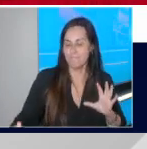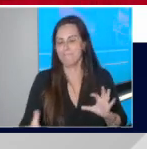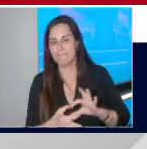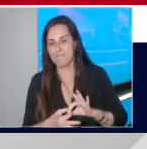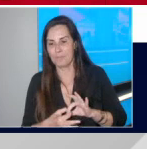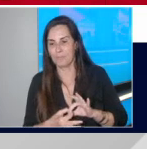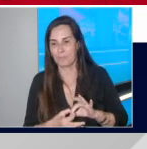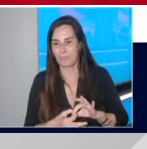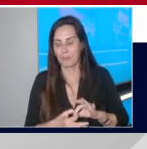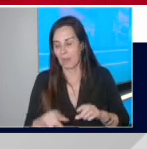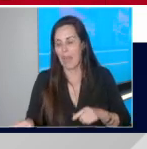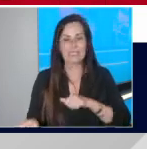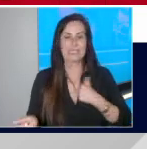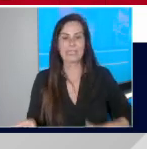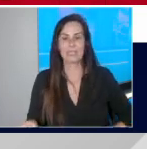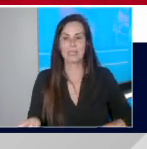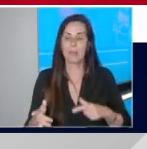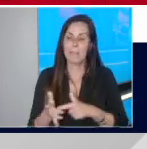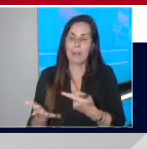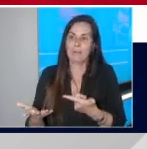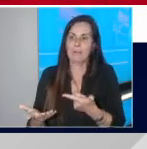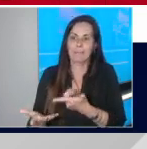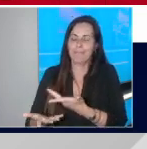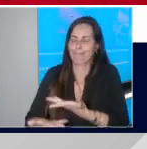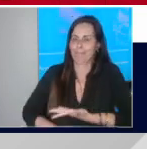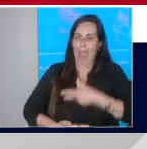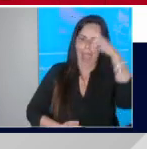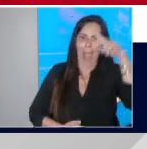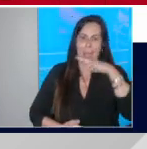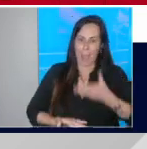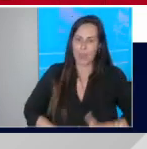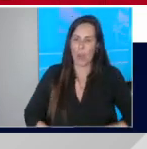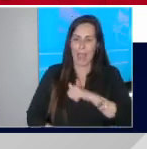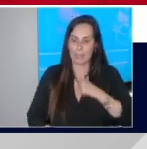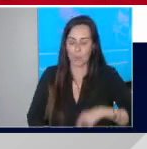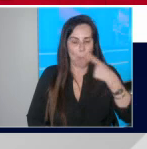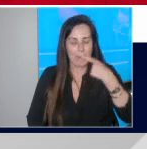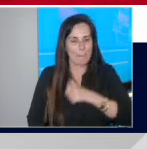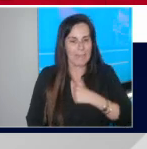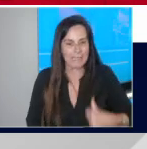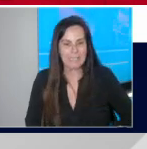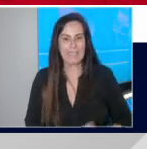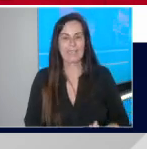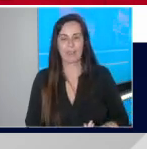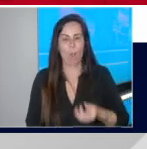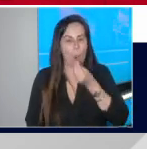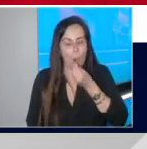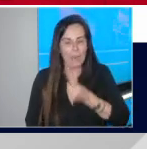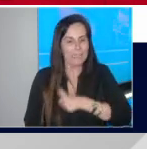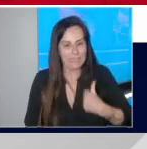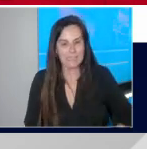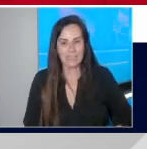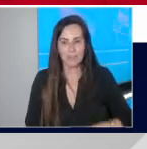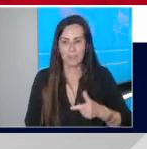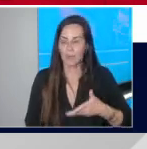רגע שמדבר בכיוון של סין, כי זאת האמא התרבותית שלהם, הוא אוכל סיני, הוא מדבר סינית מנדרינית בבית, וכך